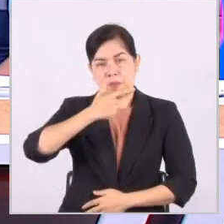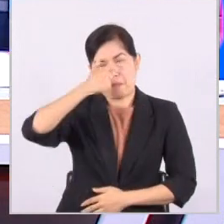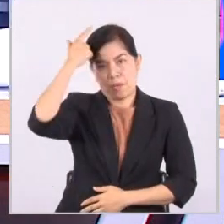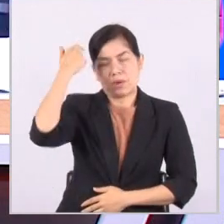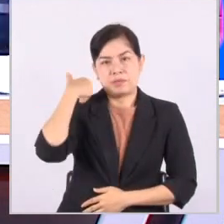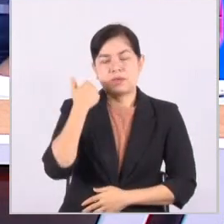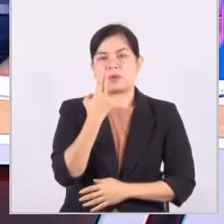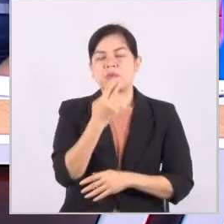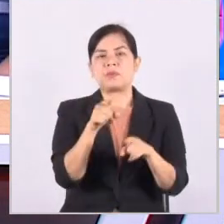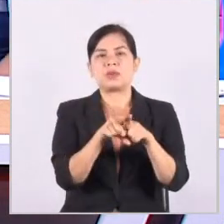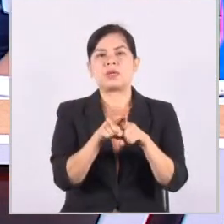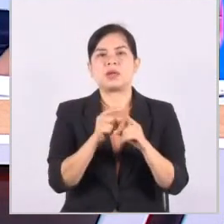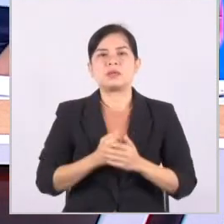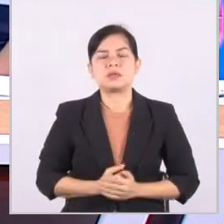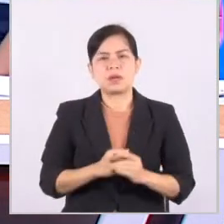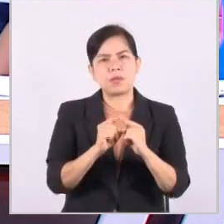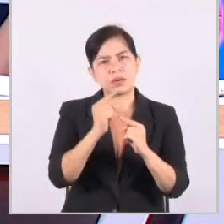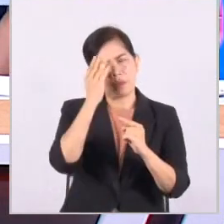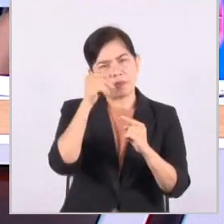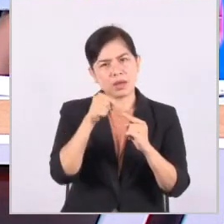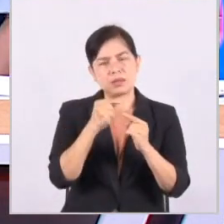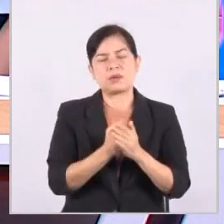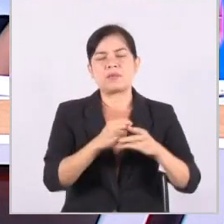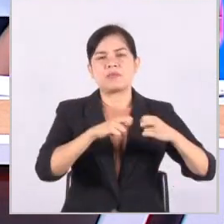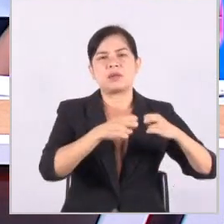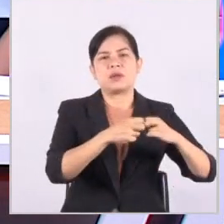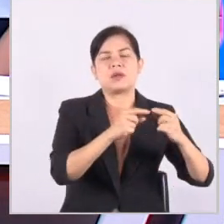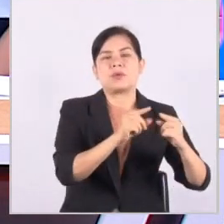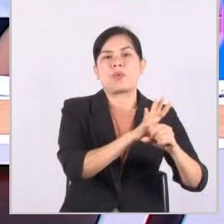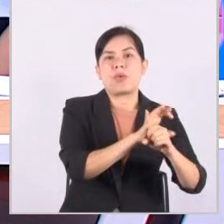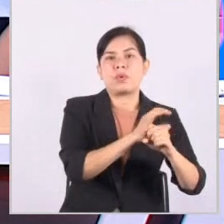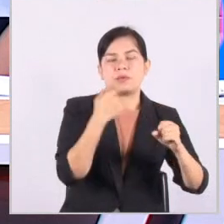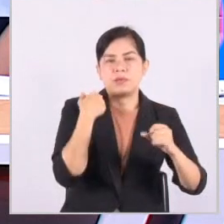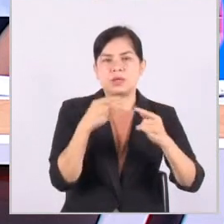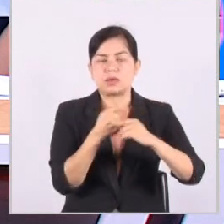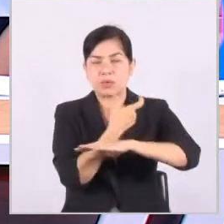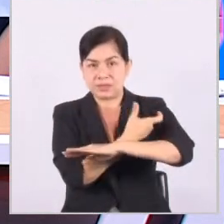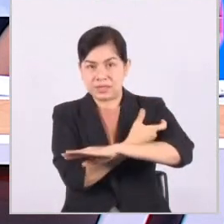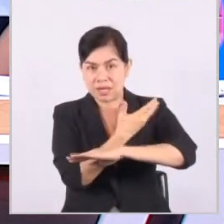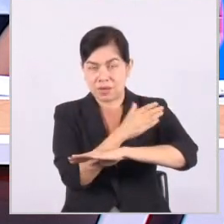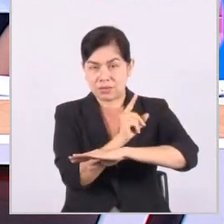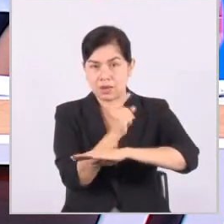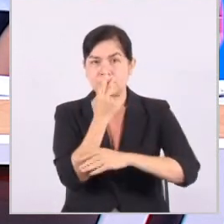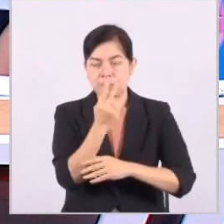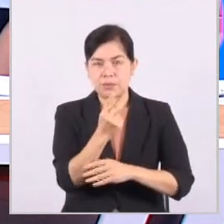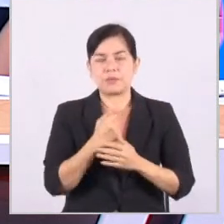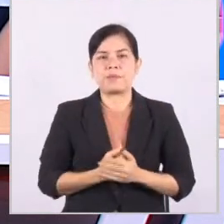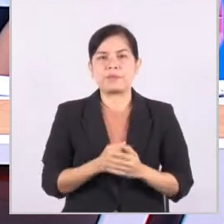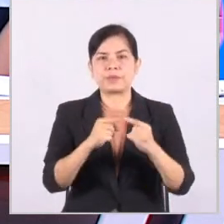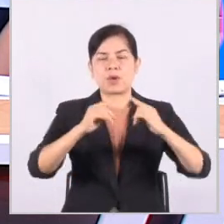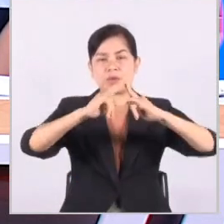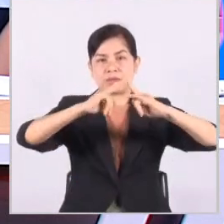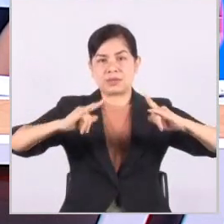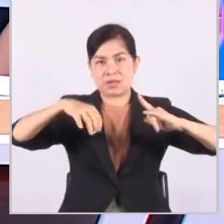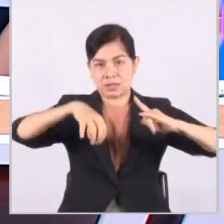งานบวชนาคมาแต่ว่าครั้งนี้เนี่ยยุคโควิด19คุณผู้ชมได้รับวัคซีนกันหรือยังงานนี้ไอเดียดีมากตั้งเต็นท์ไม่ใช่จะว่